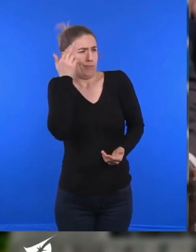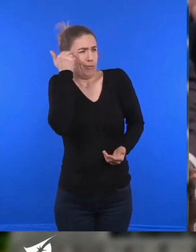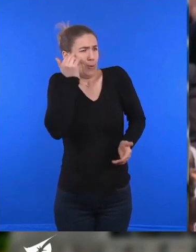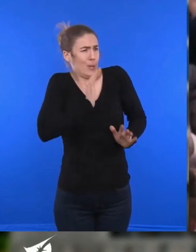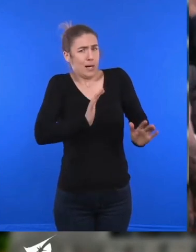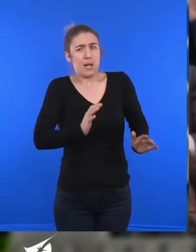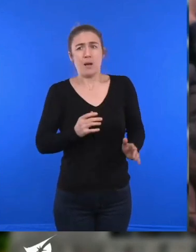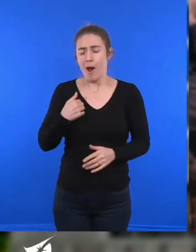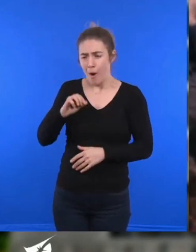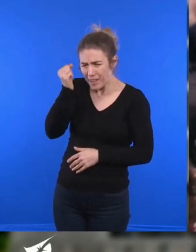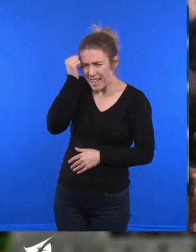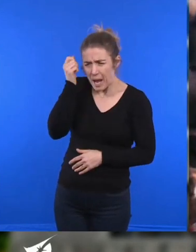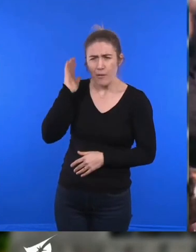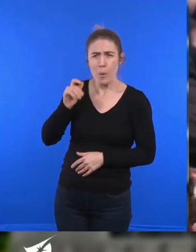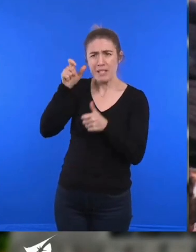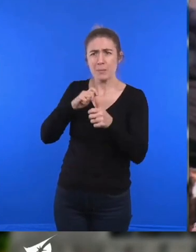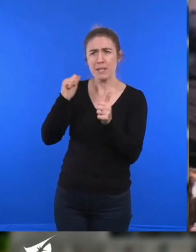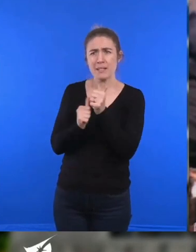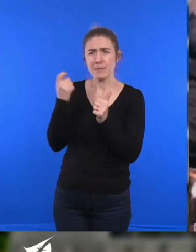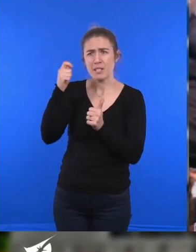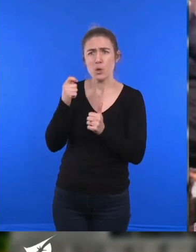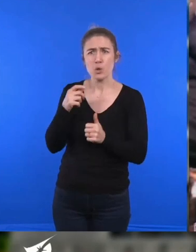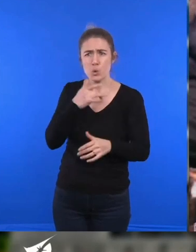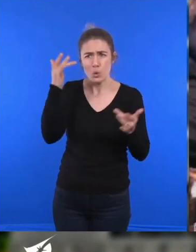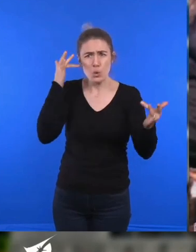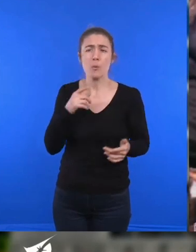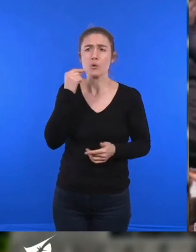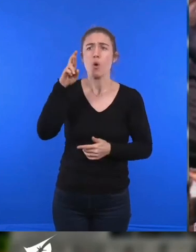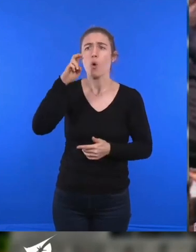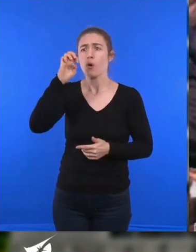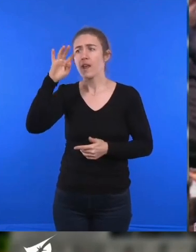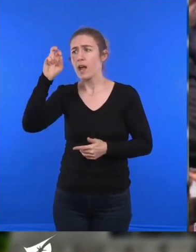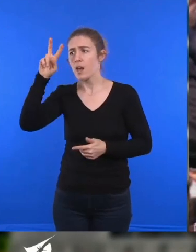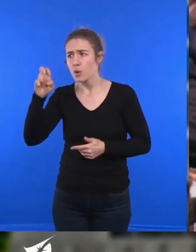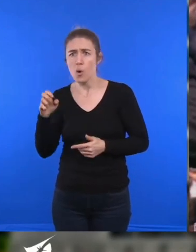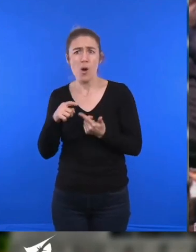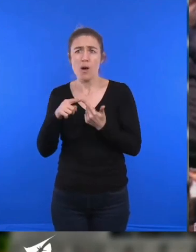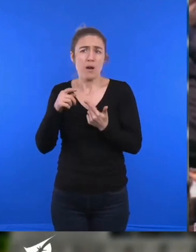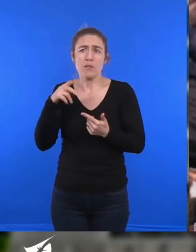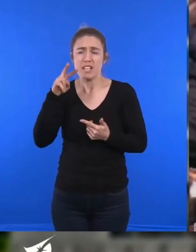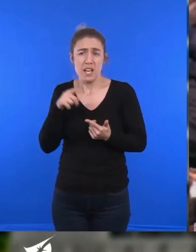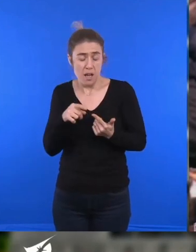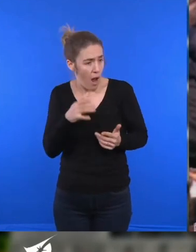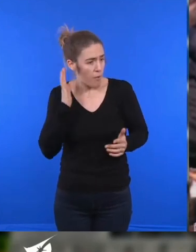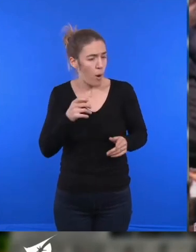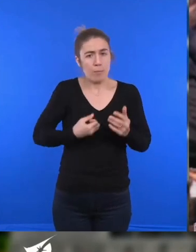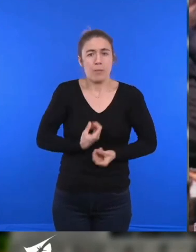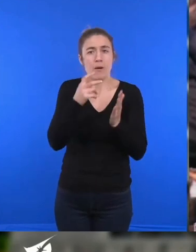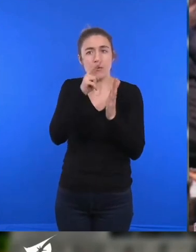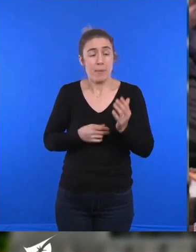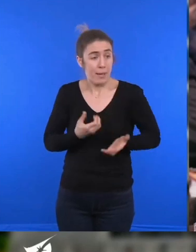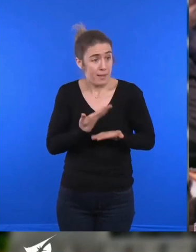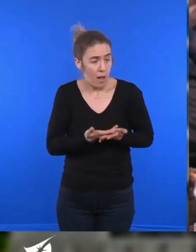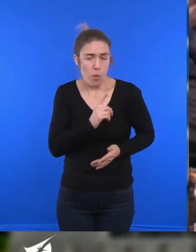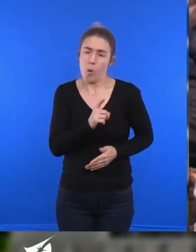regretter les vice-présidents culture Garnier et Retailleau, qui pour le coup n'avaient pas cette grammaire que je me refuse à qualifier tant elle